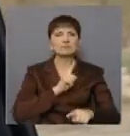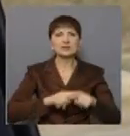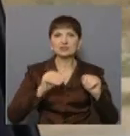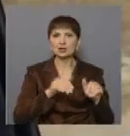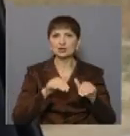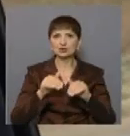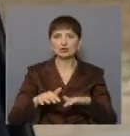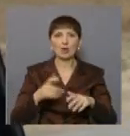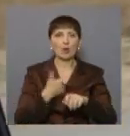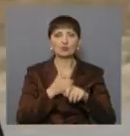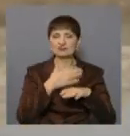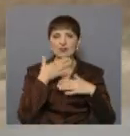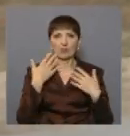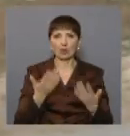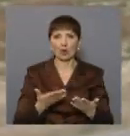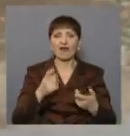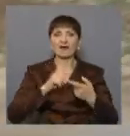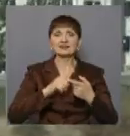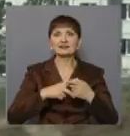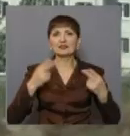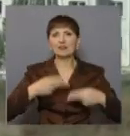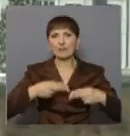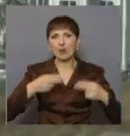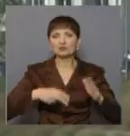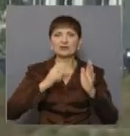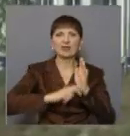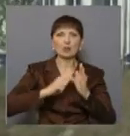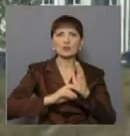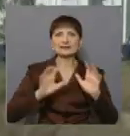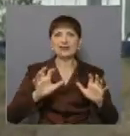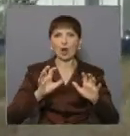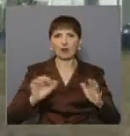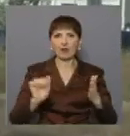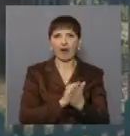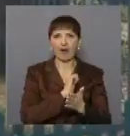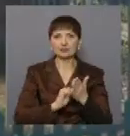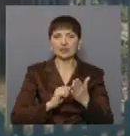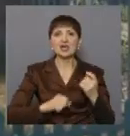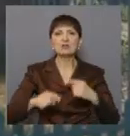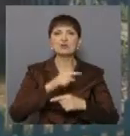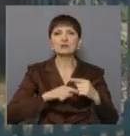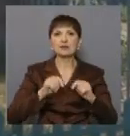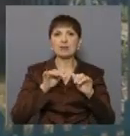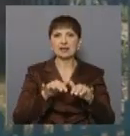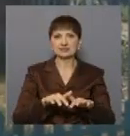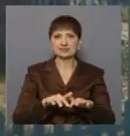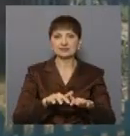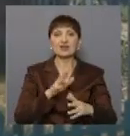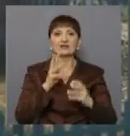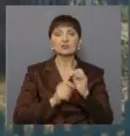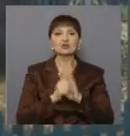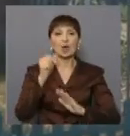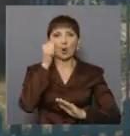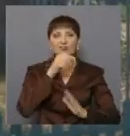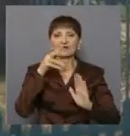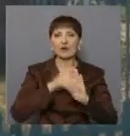безотлагательного решения, очень много. Они касаются таможенных, налоговых, законодательных актов и предпринимательской деятельности. В целом, с начала года